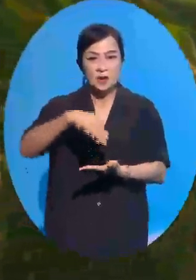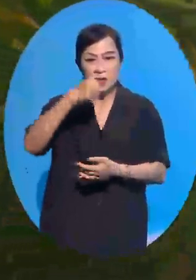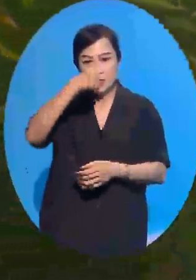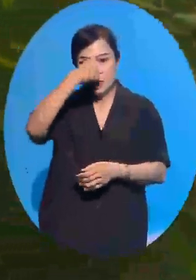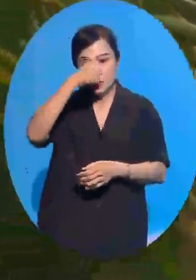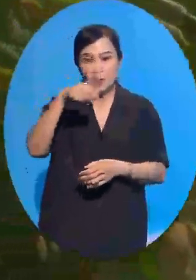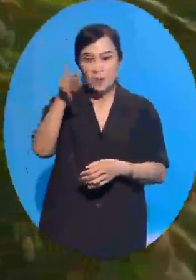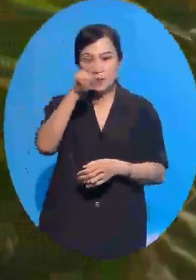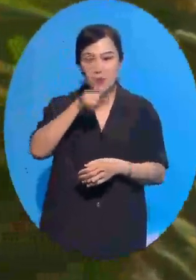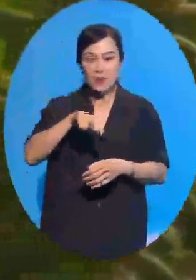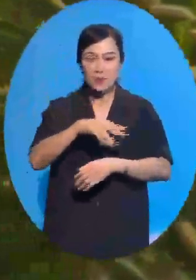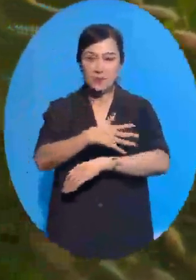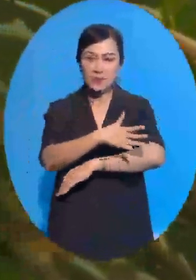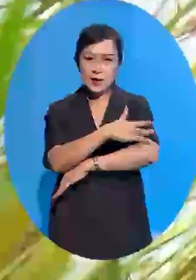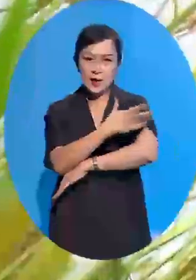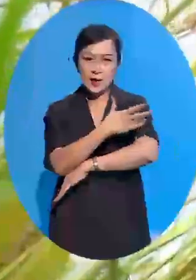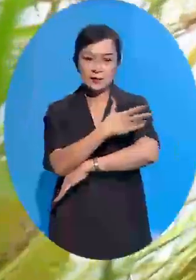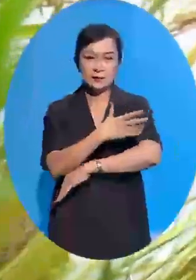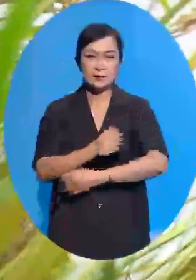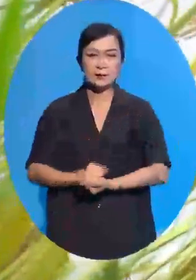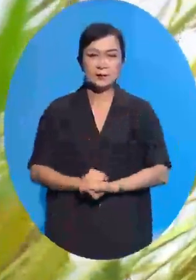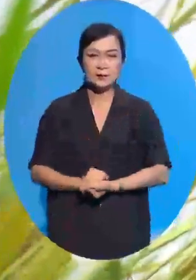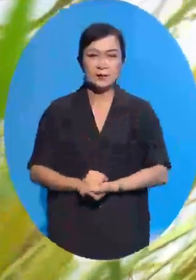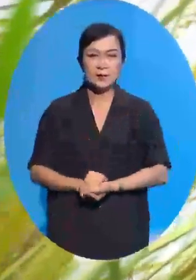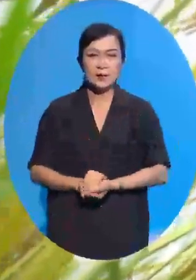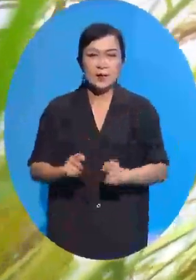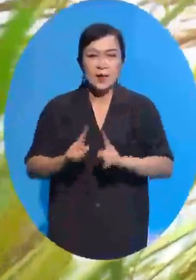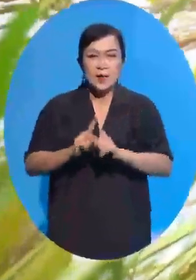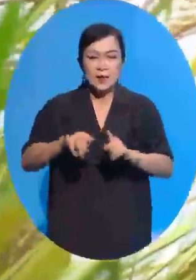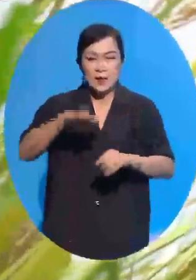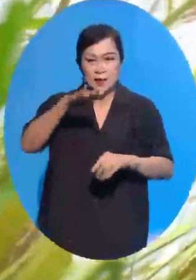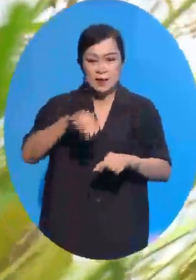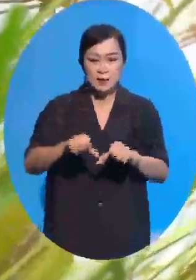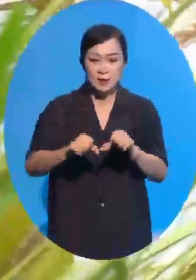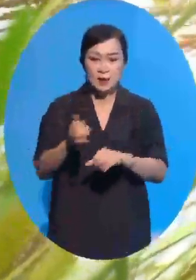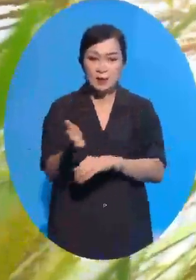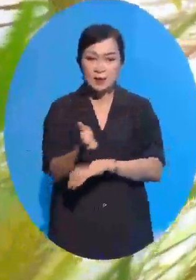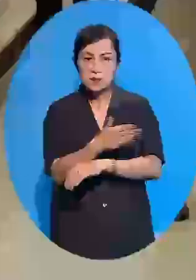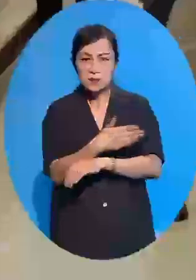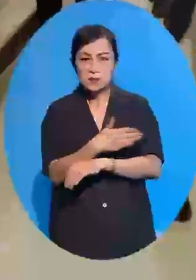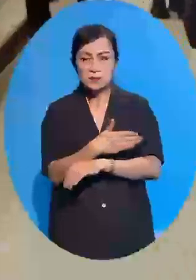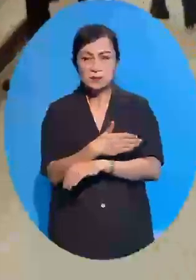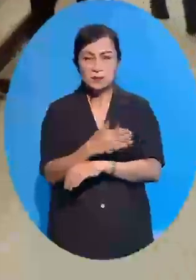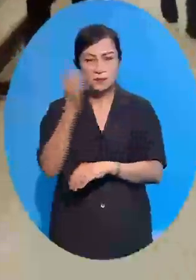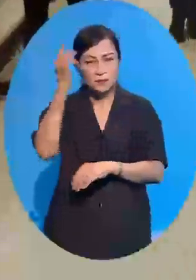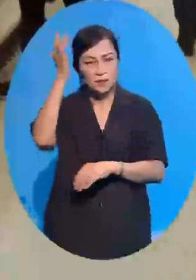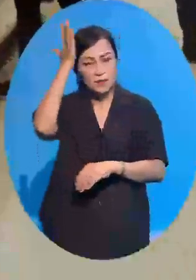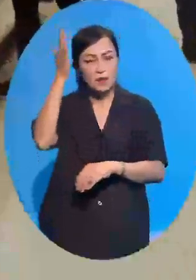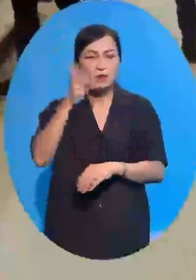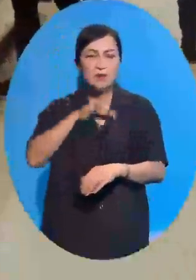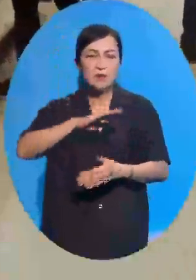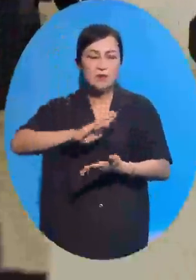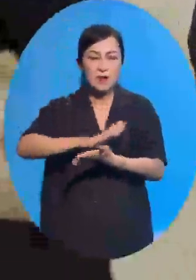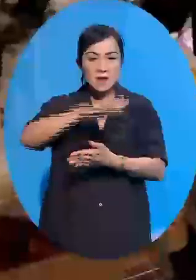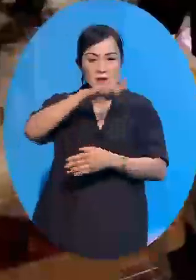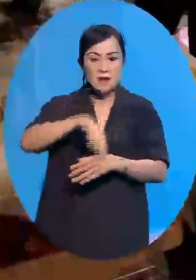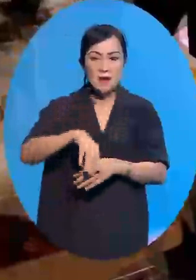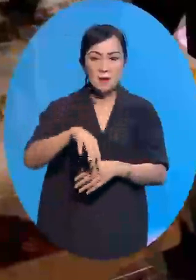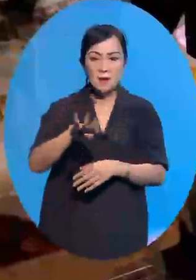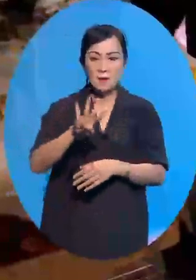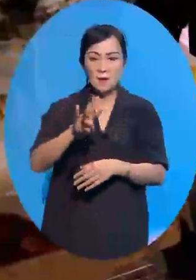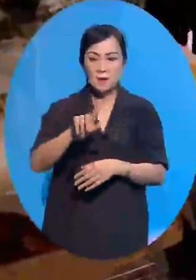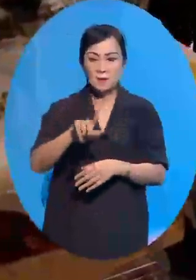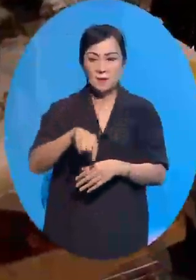ở Ấn Độ, Việt Nam và Thái Lan. Các thành phần khác cũng giảm so với cùng kỳ năm ngoái. Giá dầu thực vật giảm